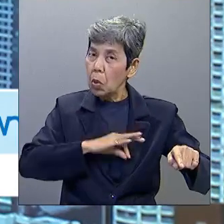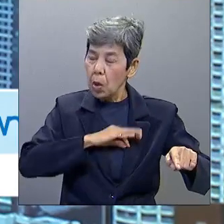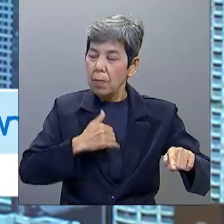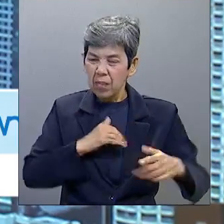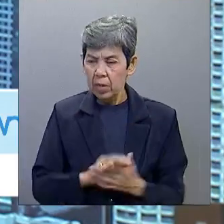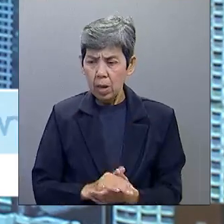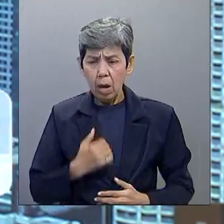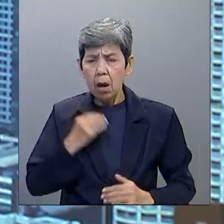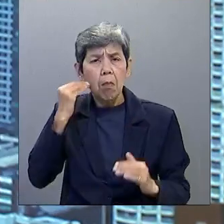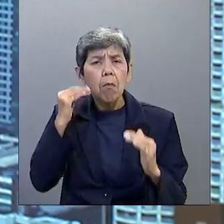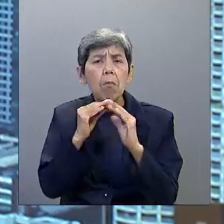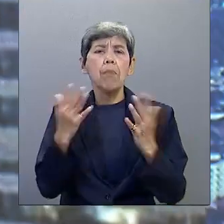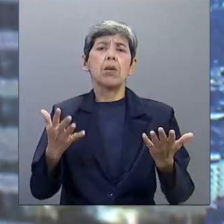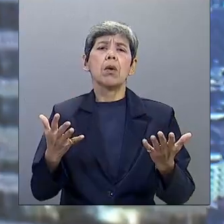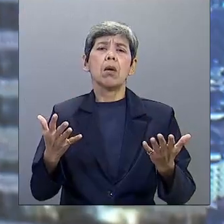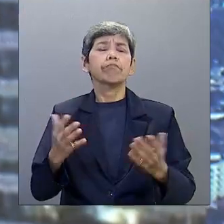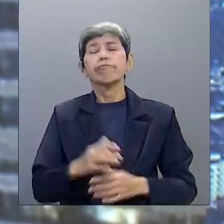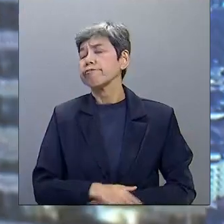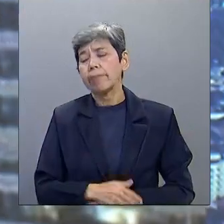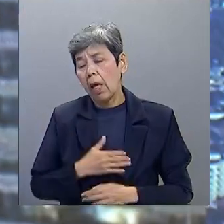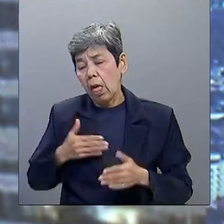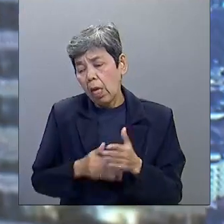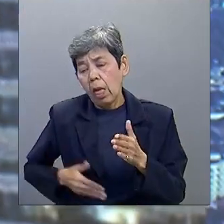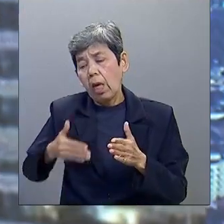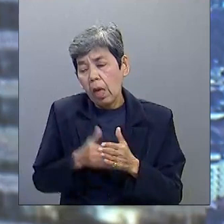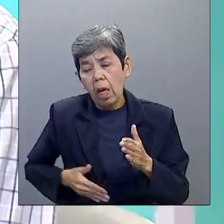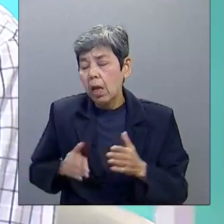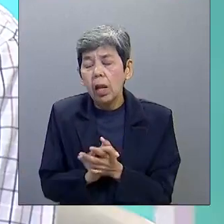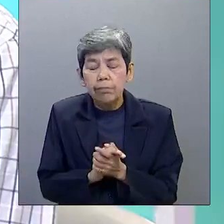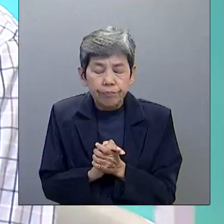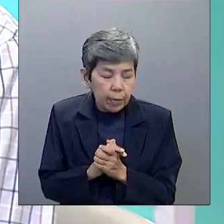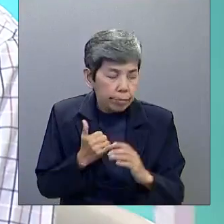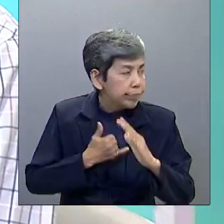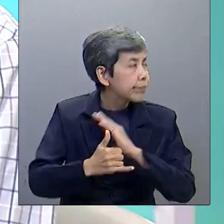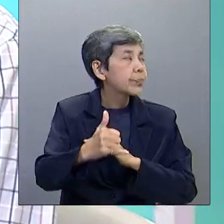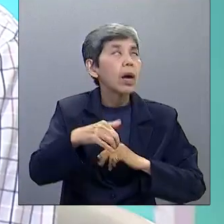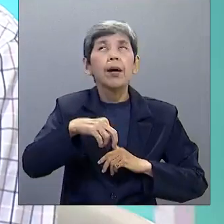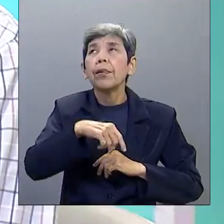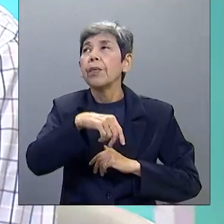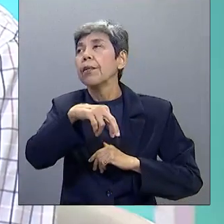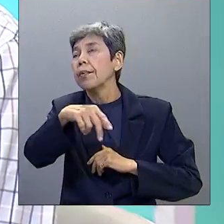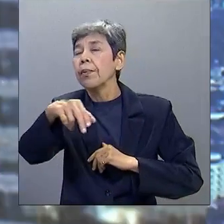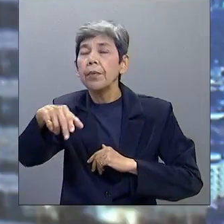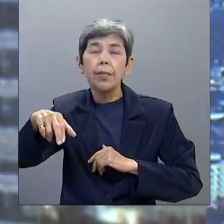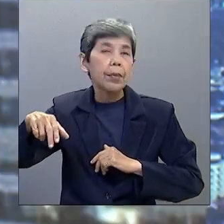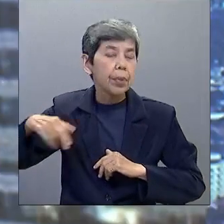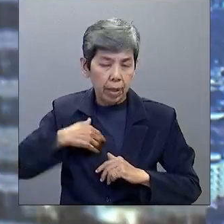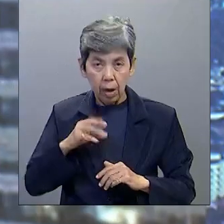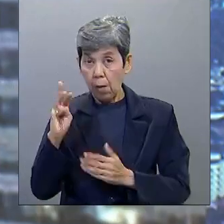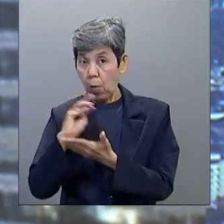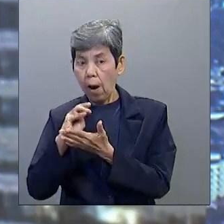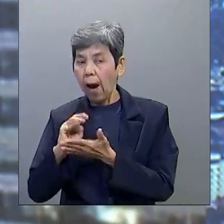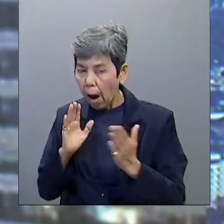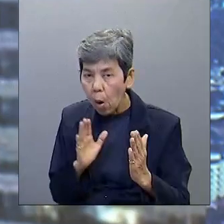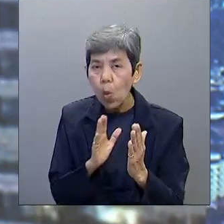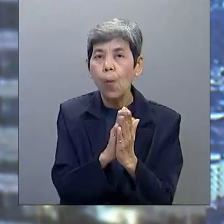เขาไม่ได้มีบ้านอยู่เขาเลยเข้าถึงสิทธิ์อะไรไม่ได้เขาเลยเก็บตัวเองออกมาแต่ว่าพออิสระชนนะคะเข้าไปมีส่วนร่วมแล้วเนี่